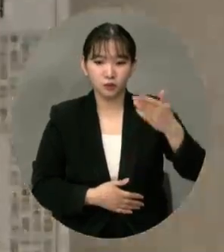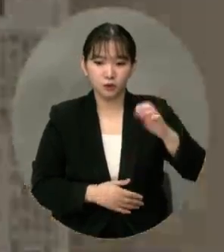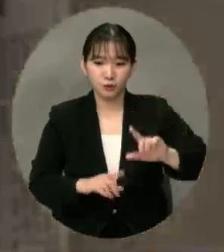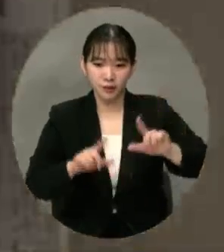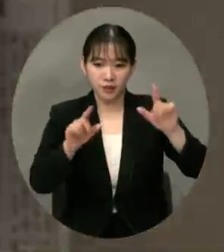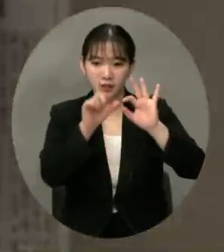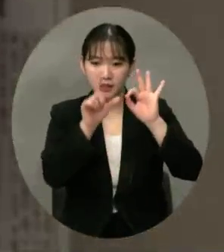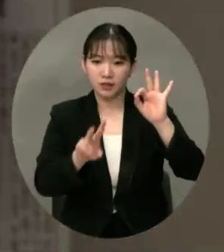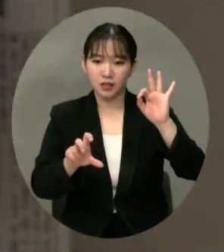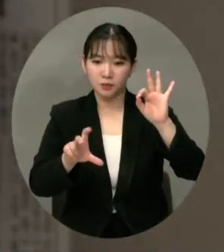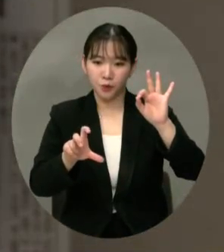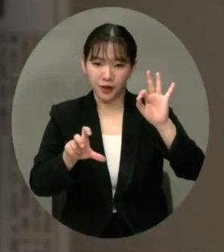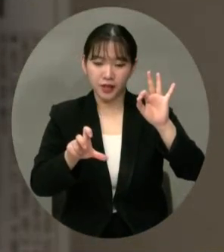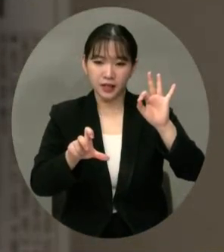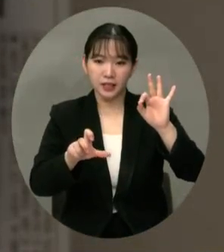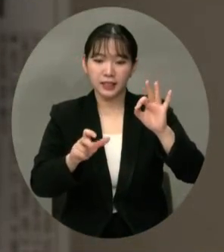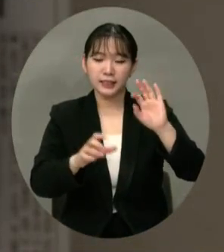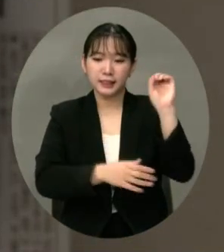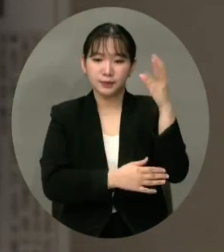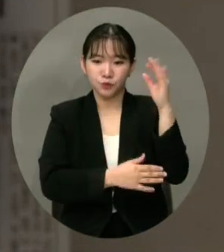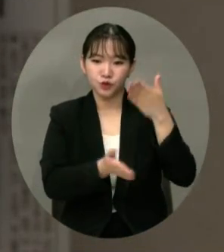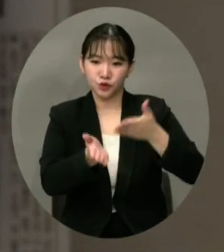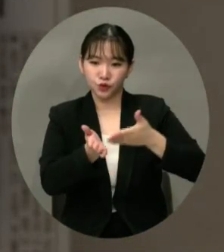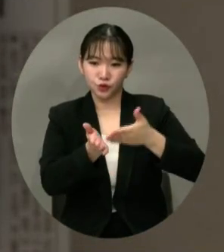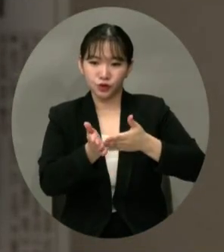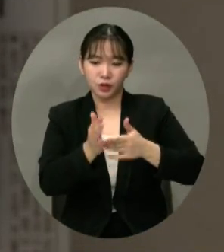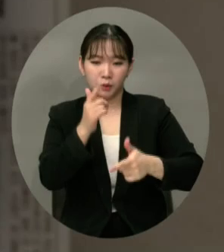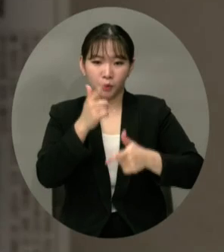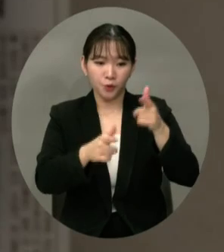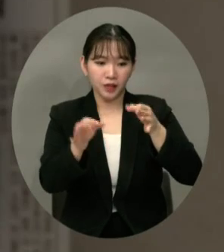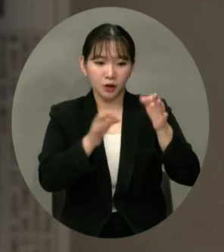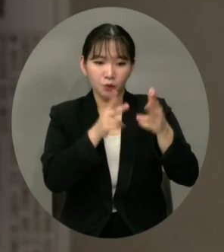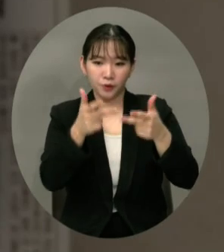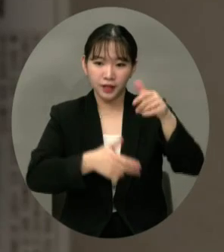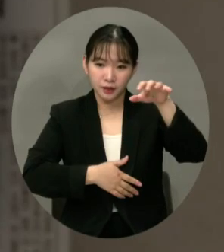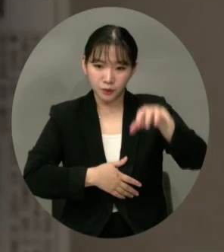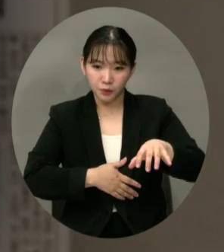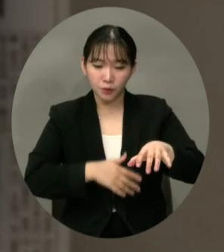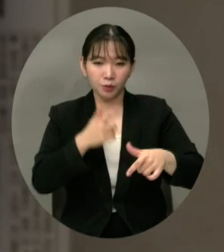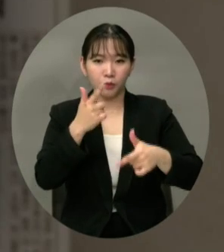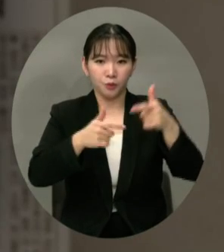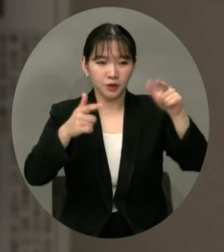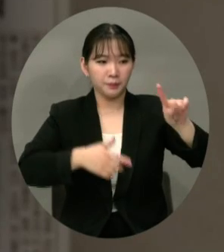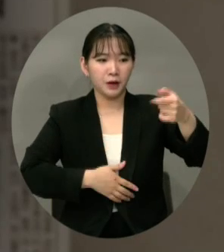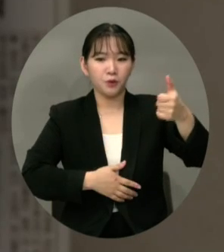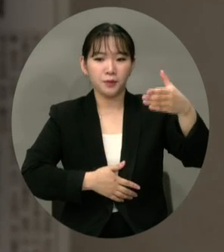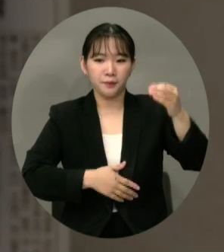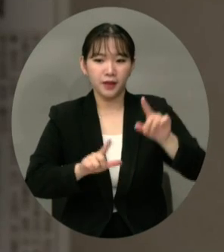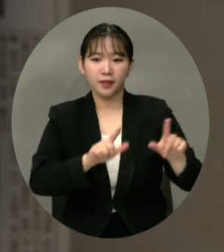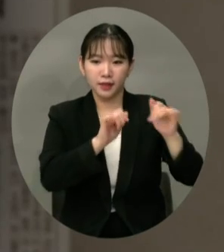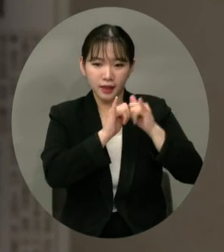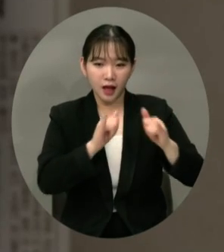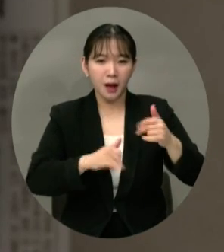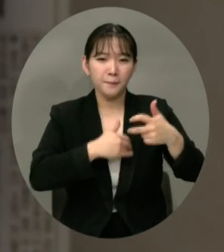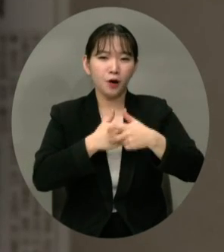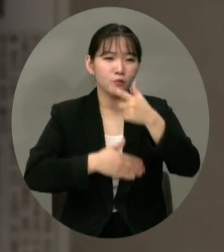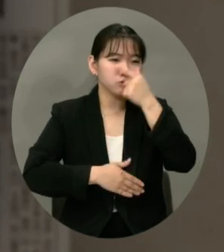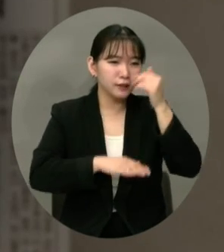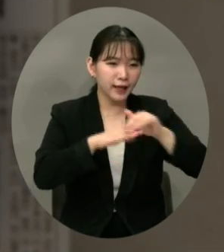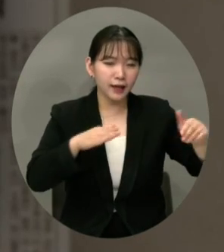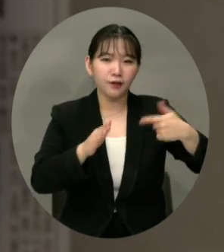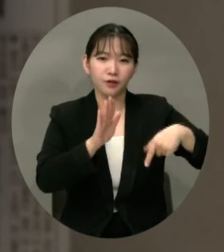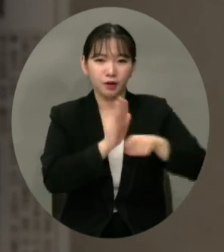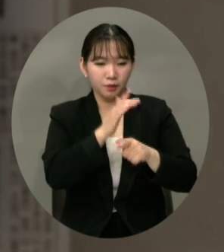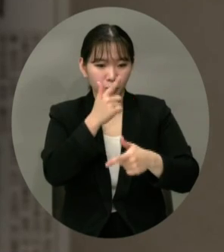1990년 10월 25일자 신문기사입니다. 목포 상공회의소가 목포권 150만 주민의 의료 수요 충족을 위해